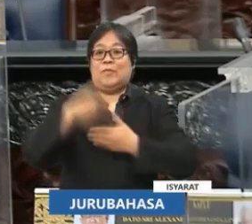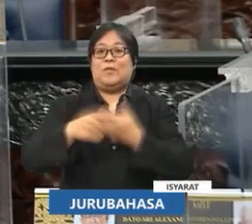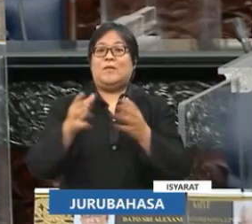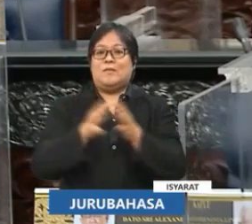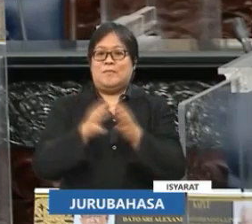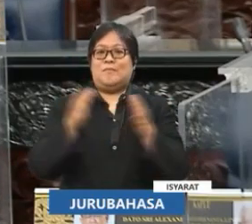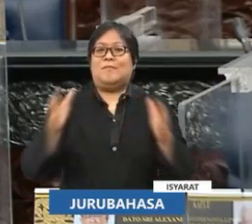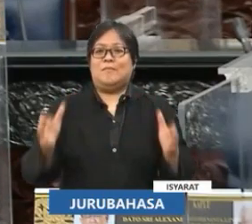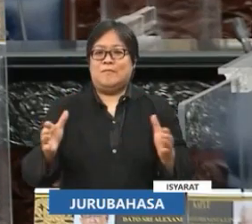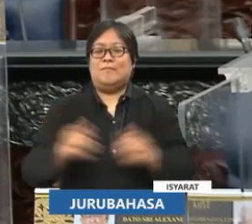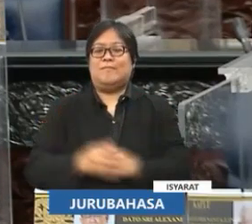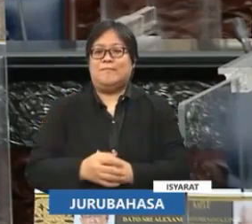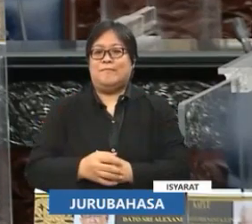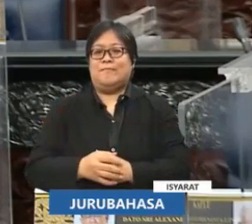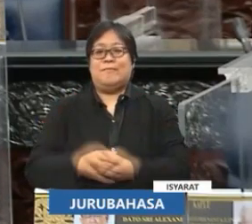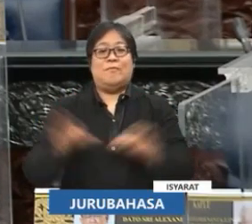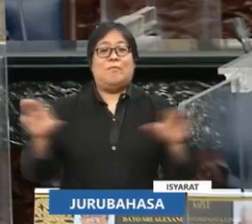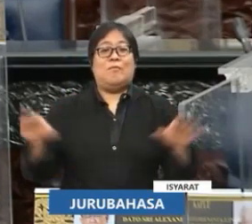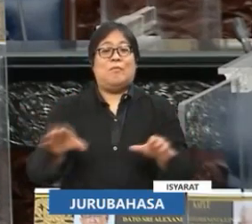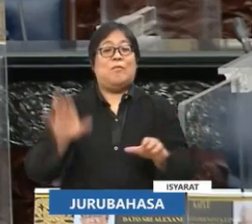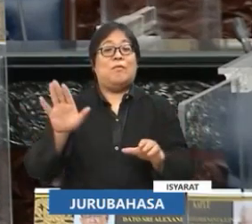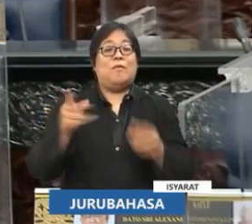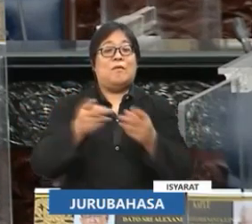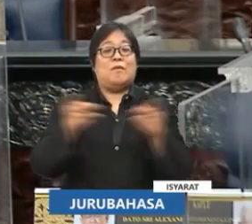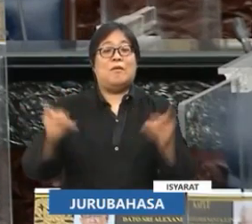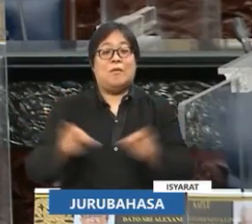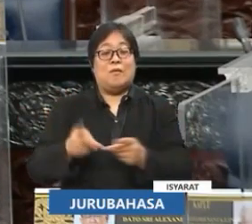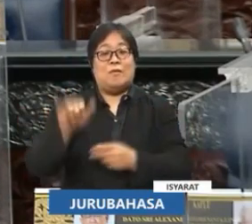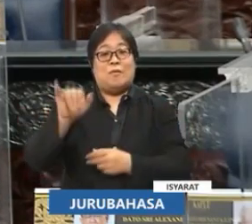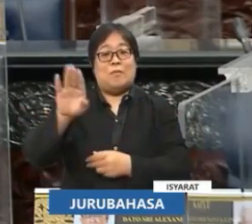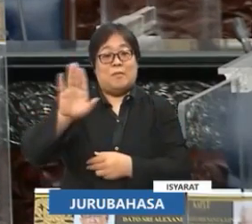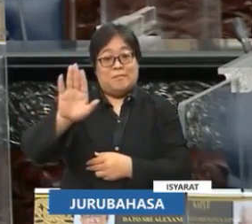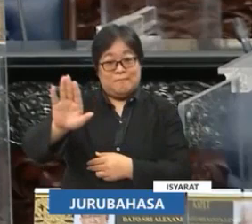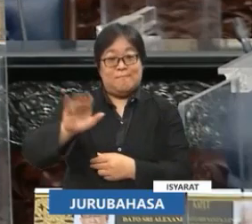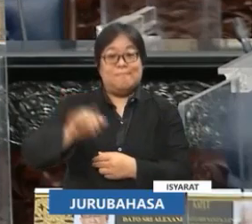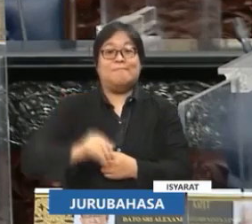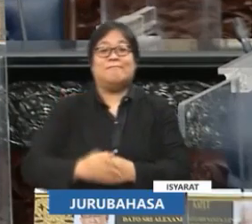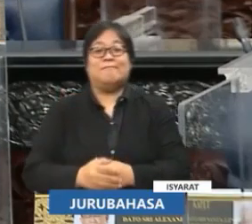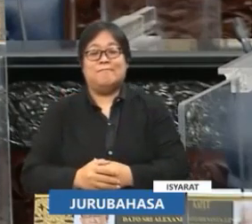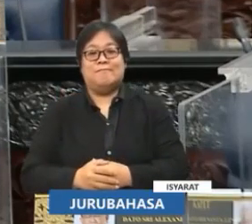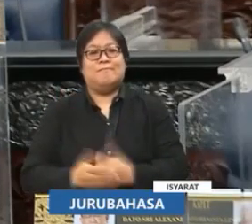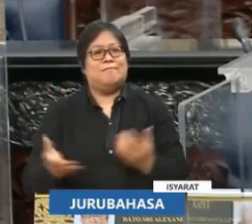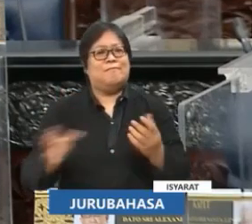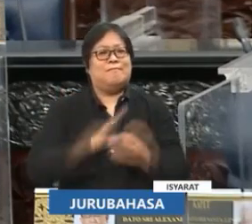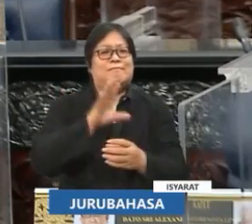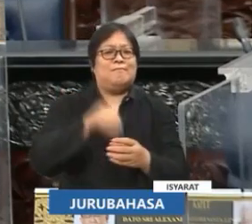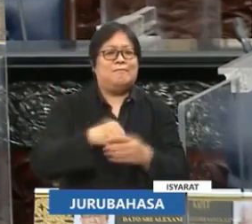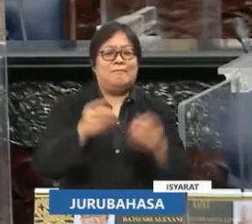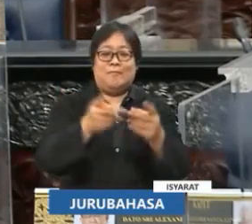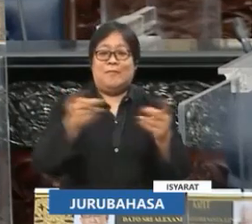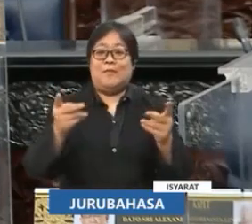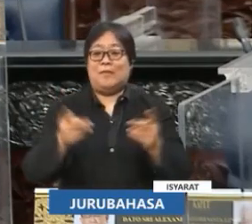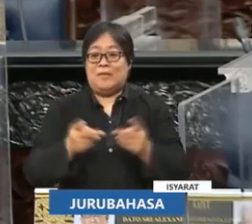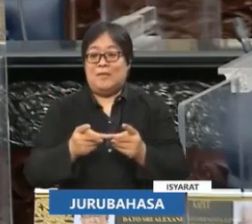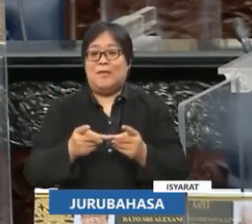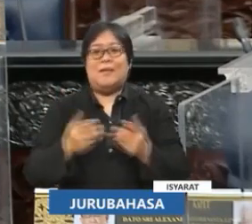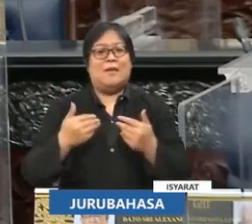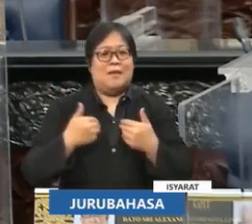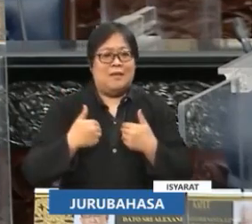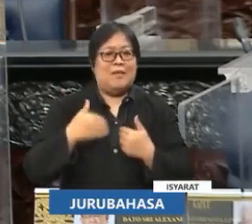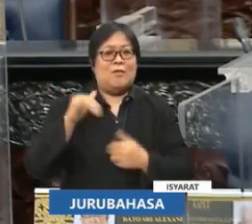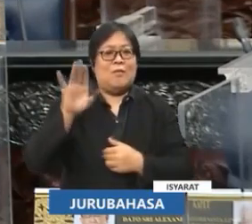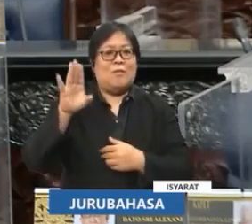besar dibuat untuk di kawasan Parlimen Yang Berhormat yang meliputi kawasan-kawasan yang ada Yang